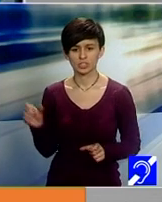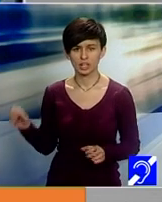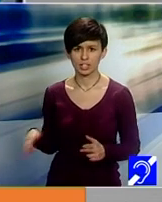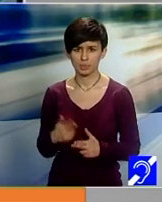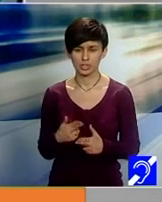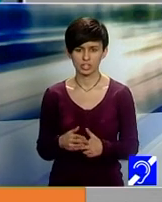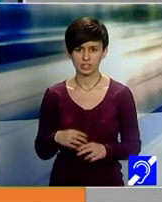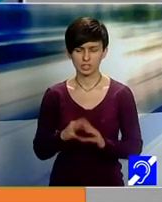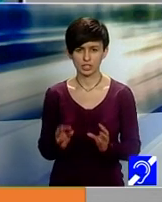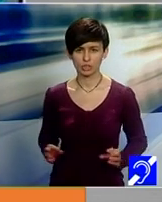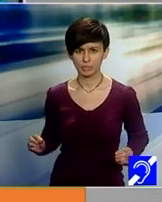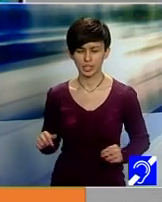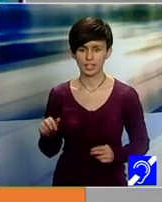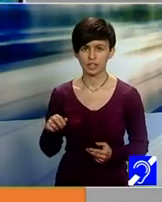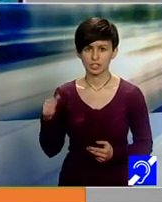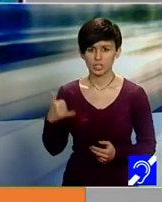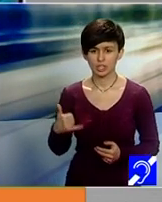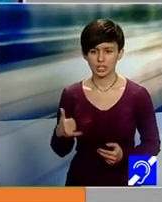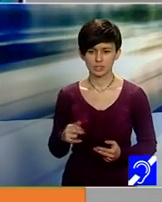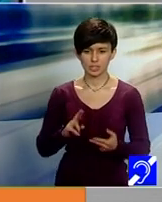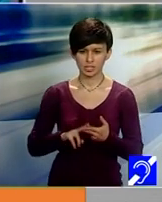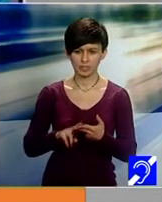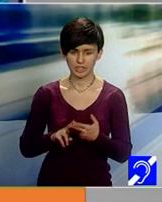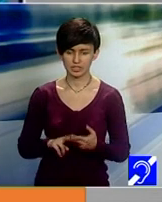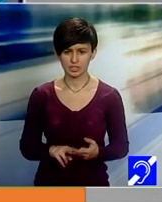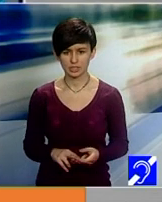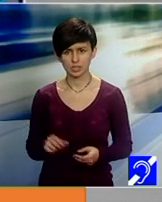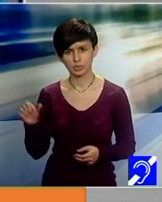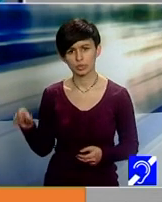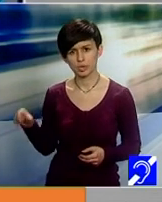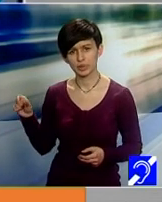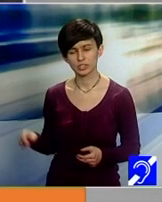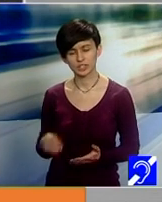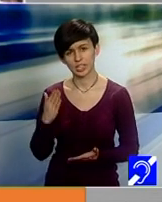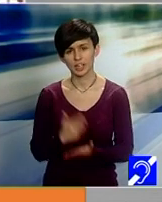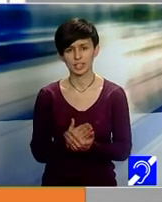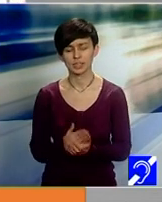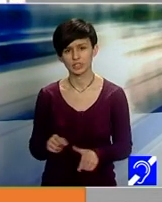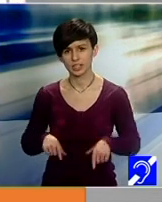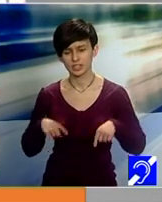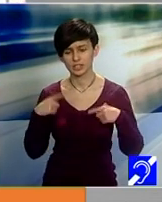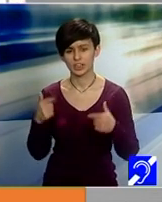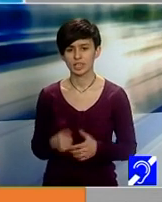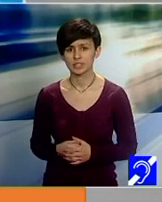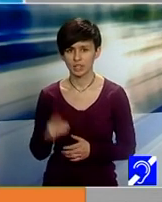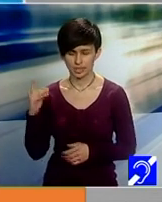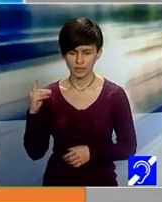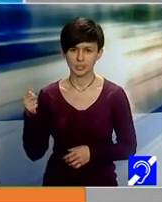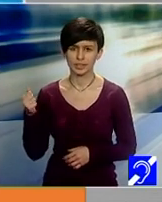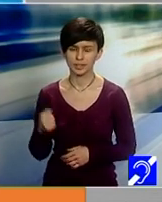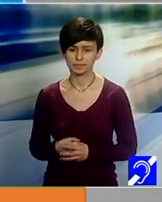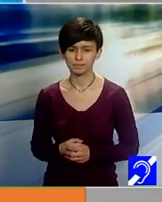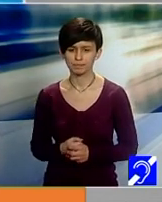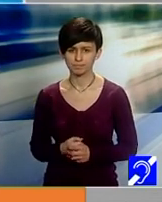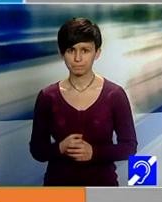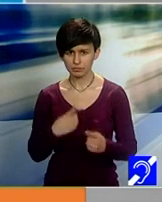întrevedere cu cei care ne hotărăsc până la urmă soarta. Și astăzi am avut aceste discuții. La ce concluzie s-a ajuns?